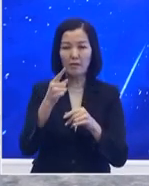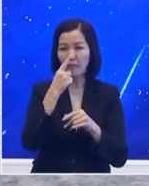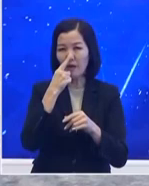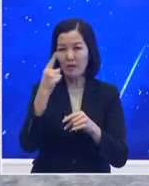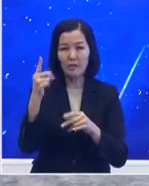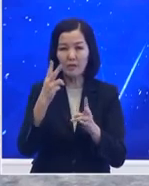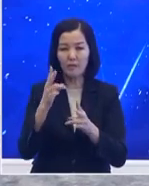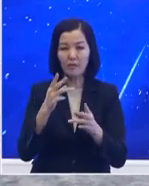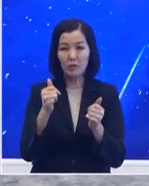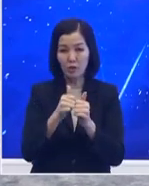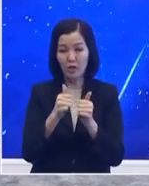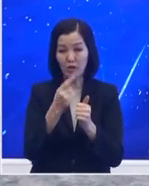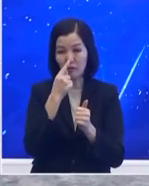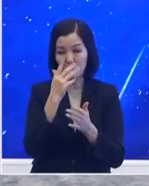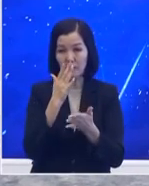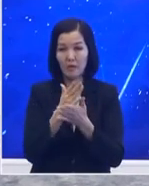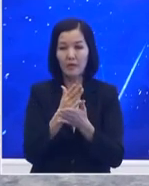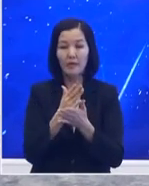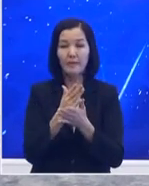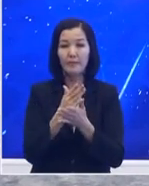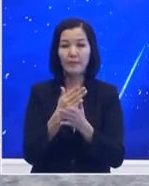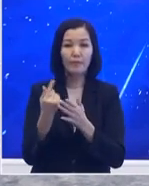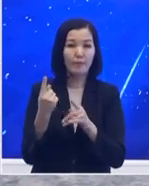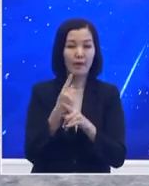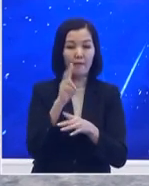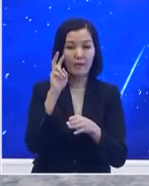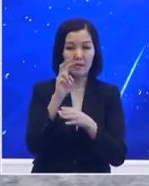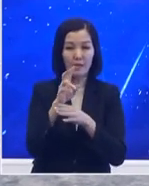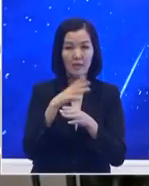сабылып жүрмейміз. Мына жерде жақсы болды бізге. Бүгін бірінші рет келдім.